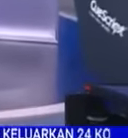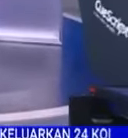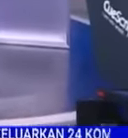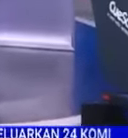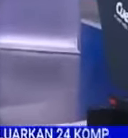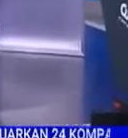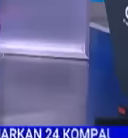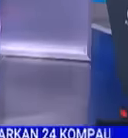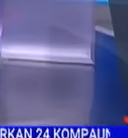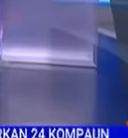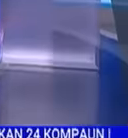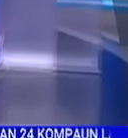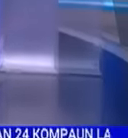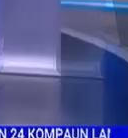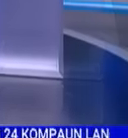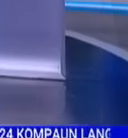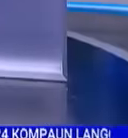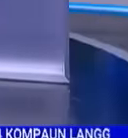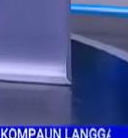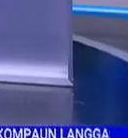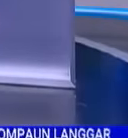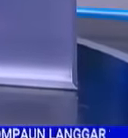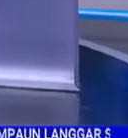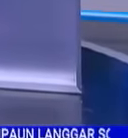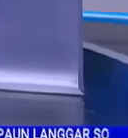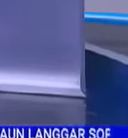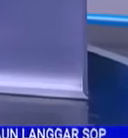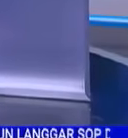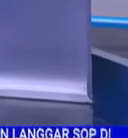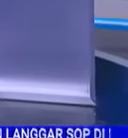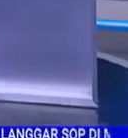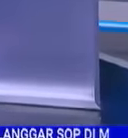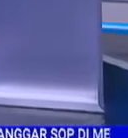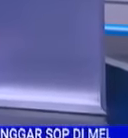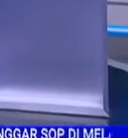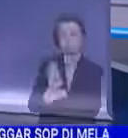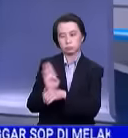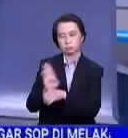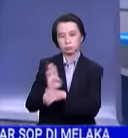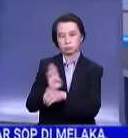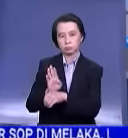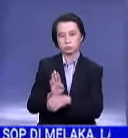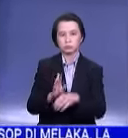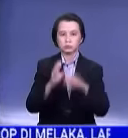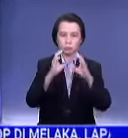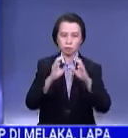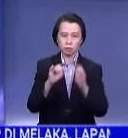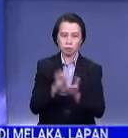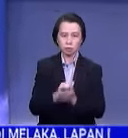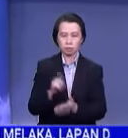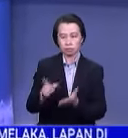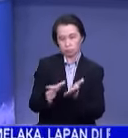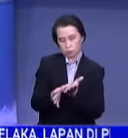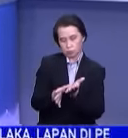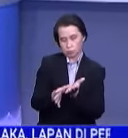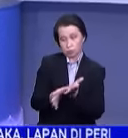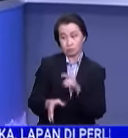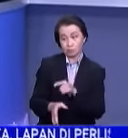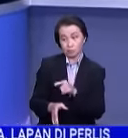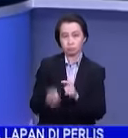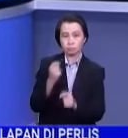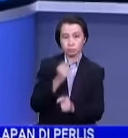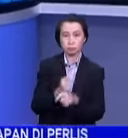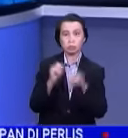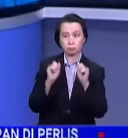Menggunakan surat kebenaran merentas negeri palsu dengan alasan urusan perniagaan, modus operandi sindiket dadah itu bagaimanapun